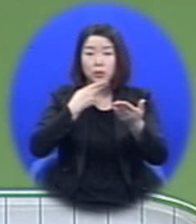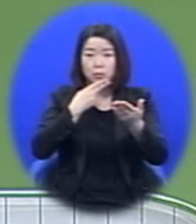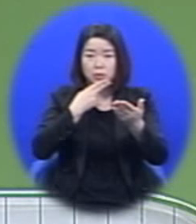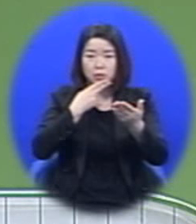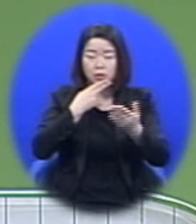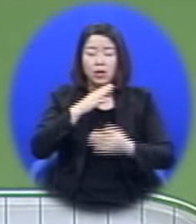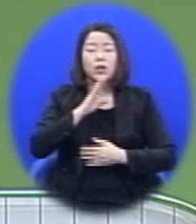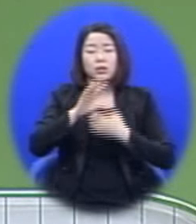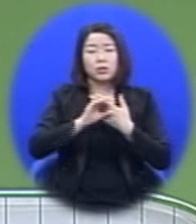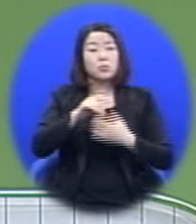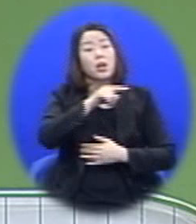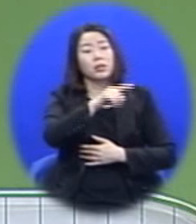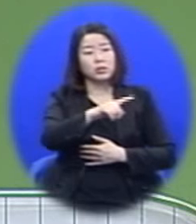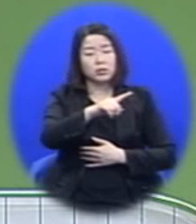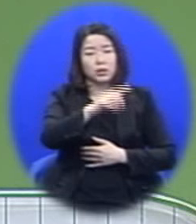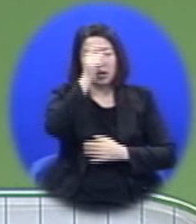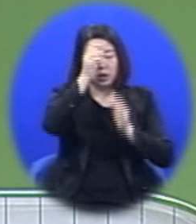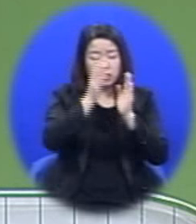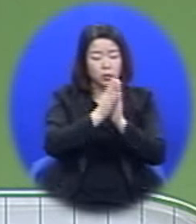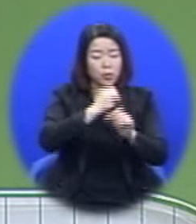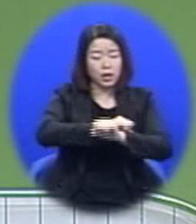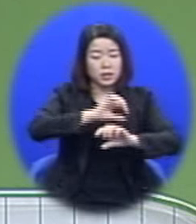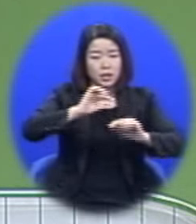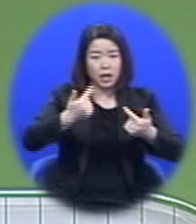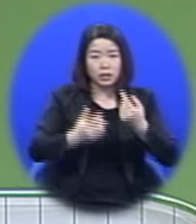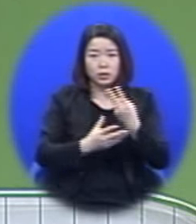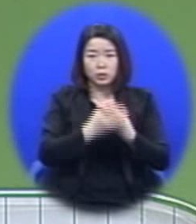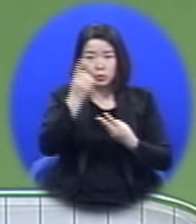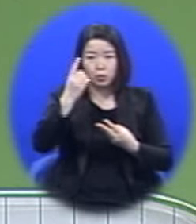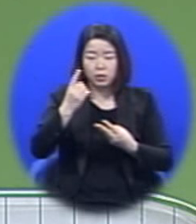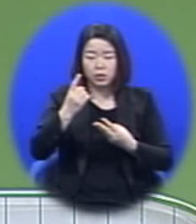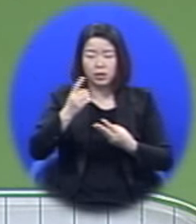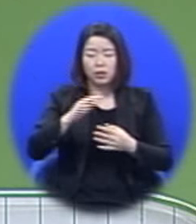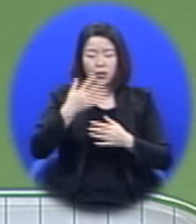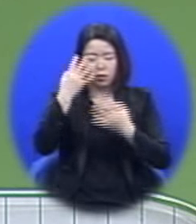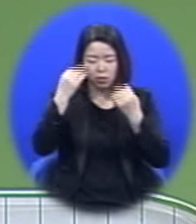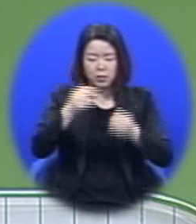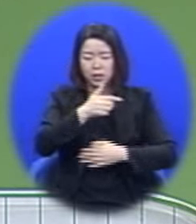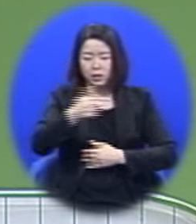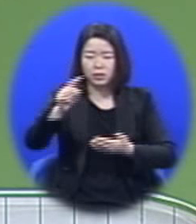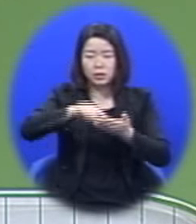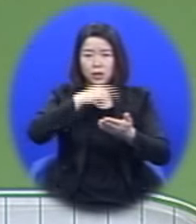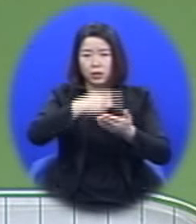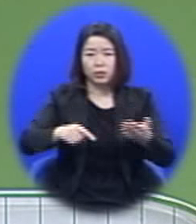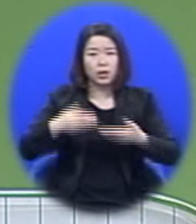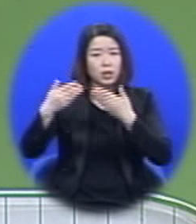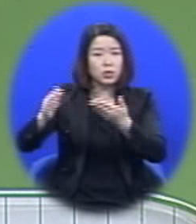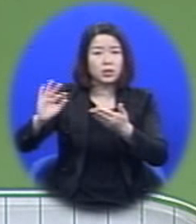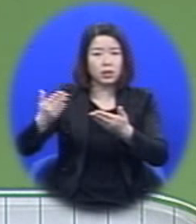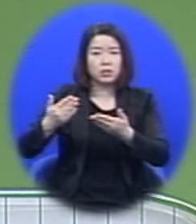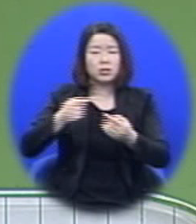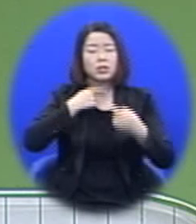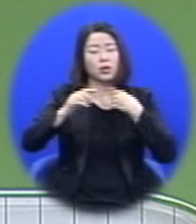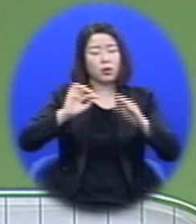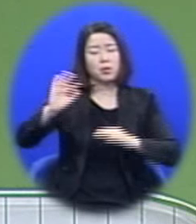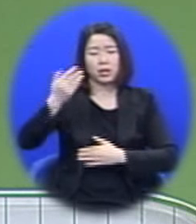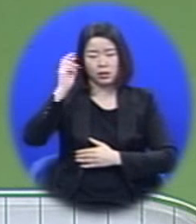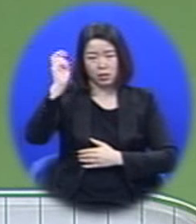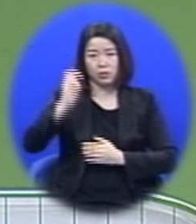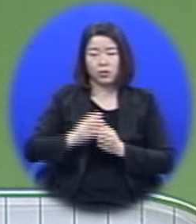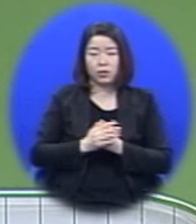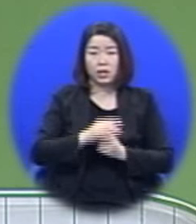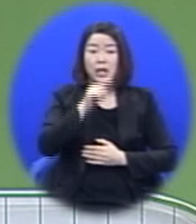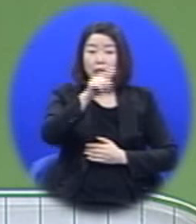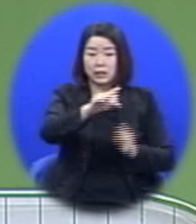그분은 기도하지 않은 통일이 얼마나 값비싼 대가를 지불해야 하는지 아마 경험할 거예요.